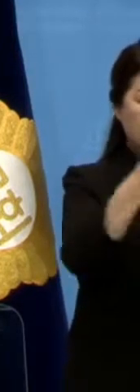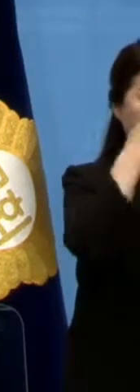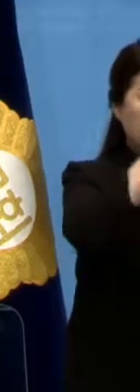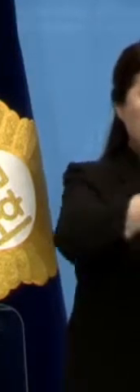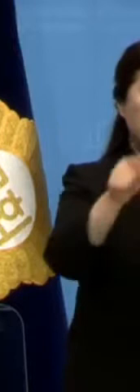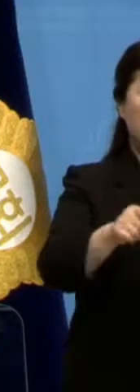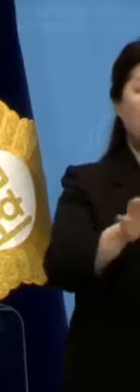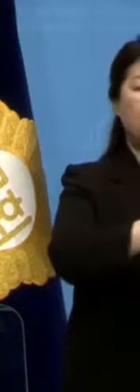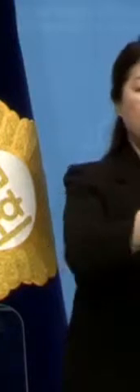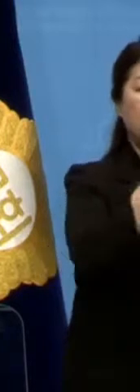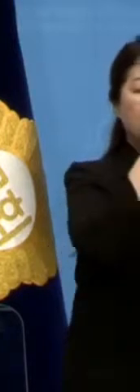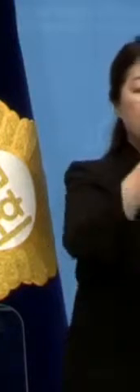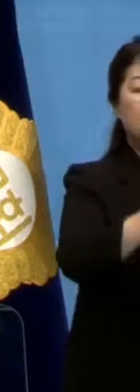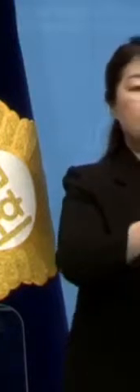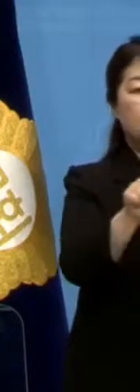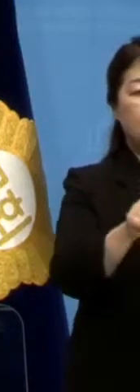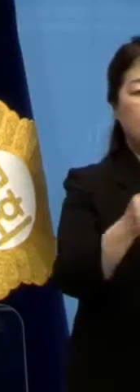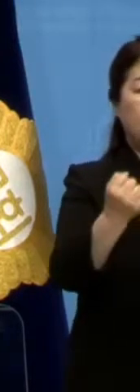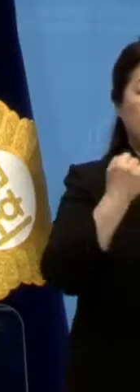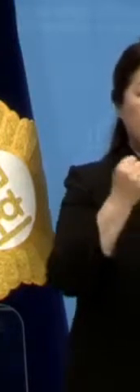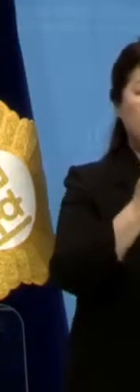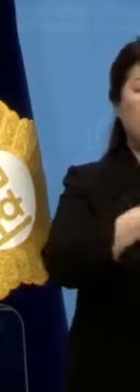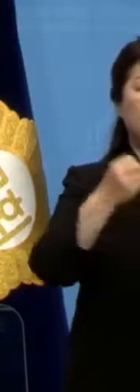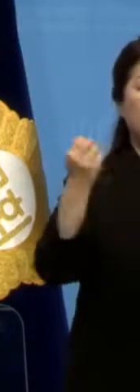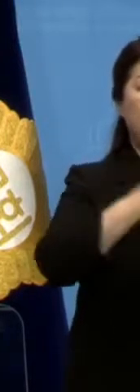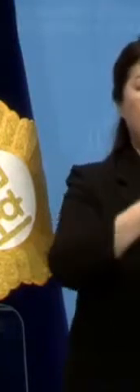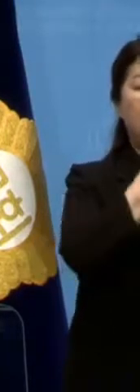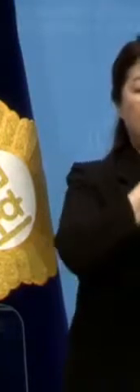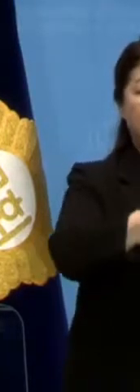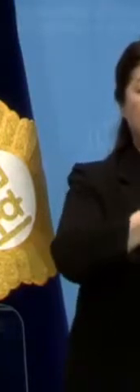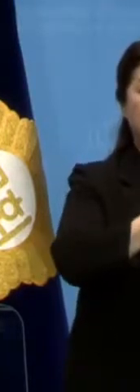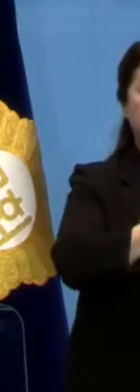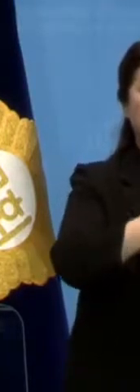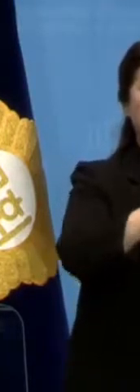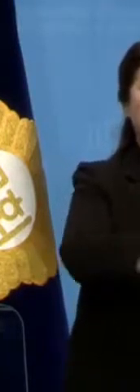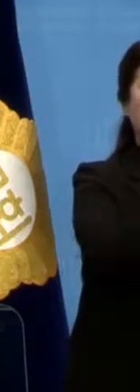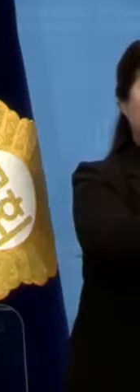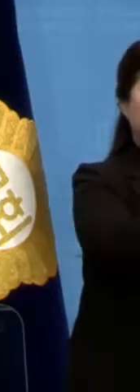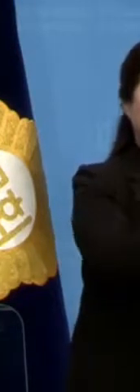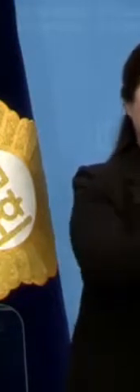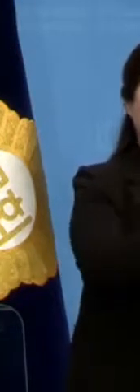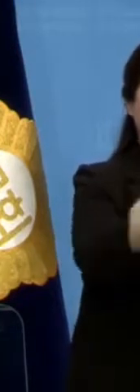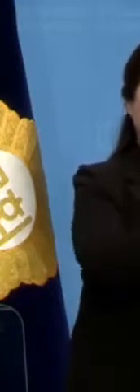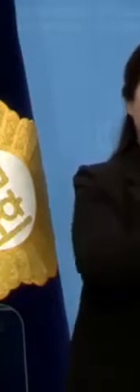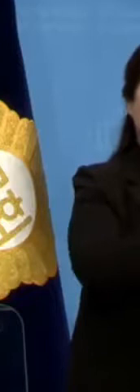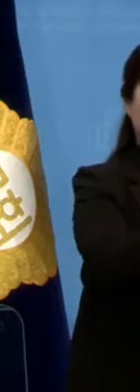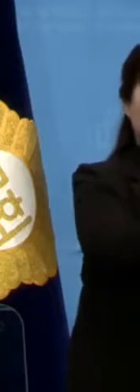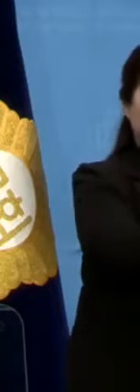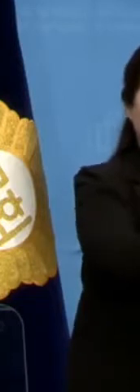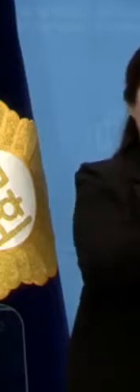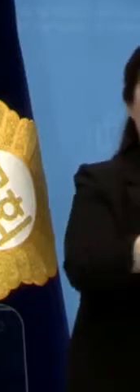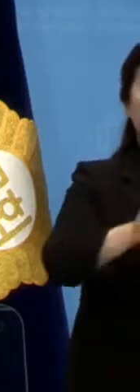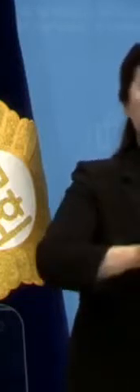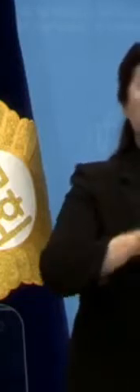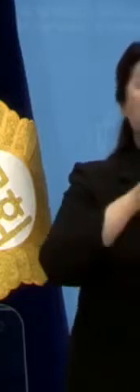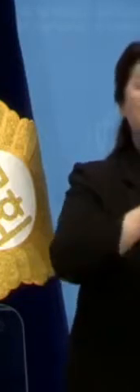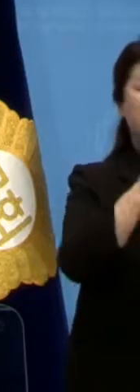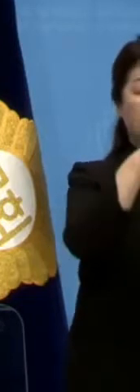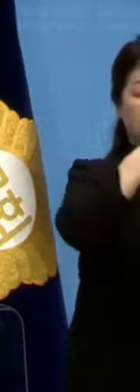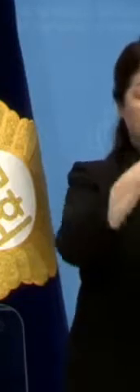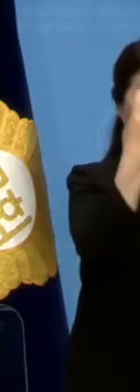경제, 민생, 에너지, 복지, 고용 분야로 구분하여 관련 정책을 심도